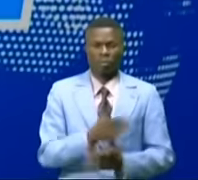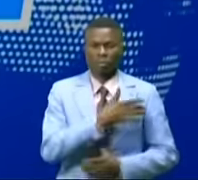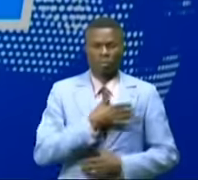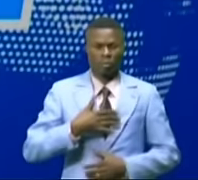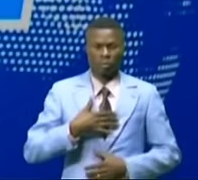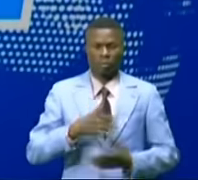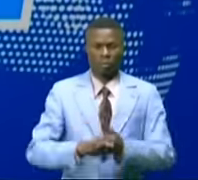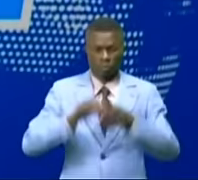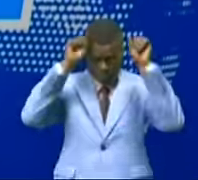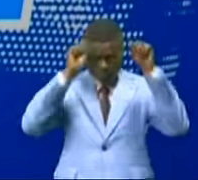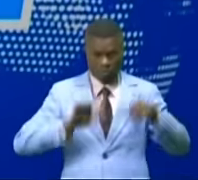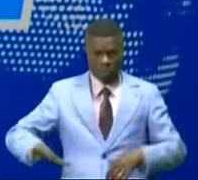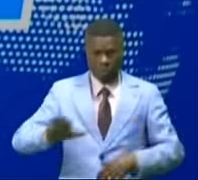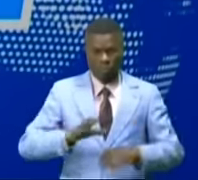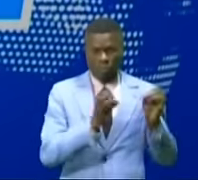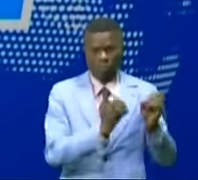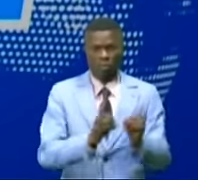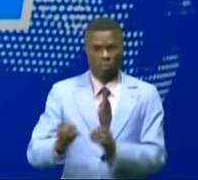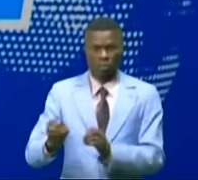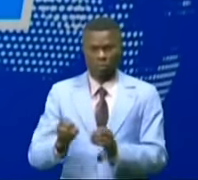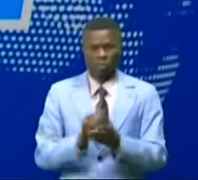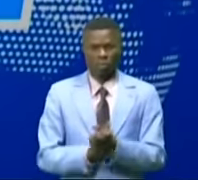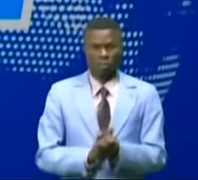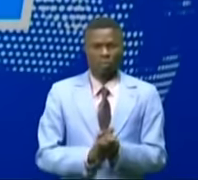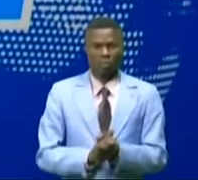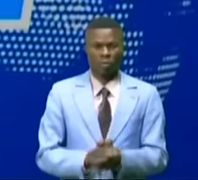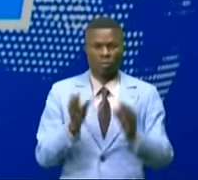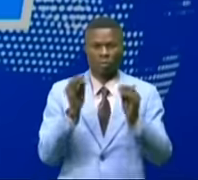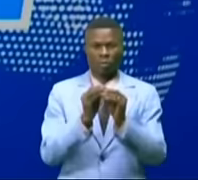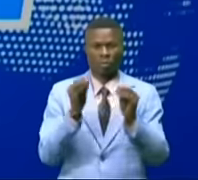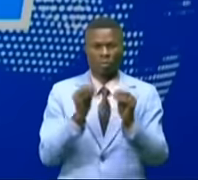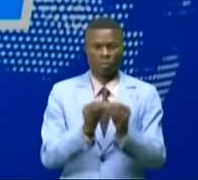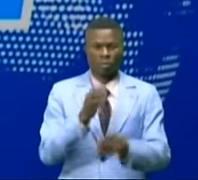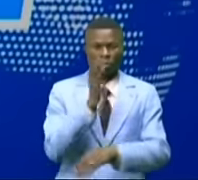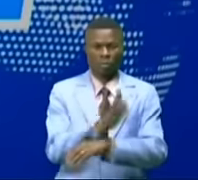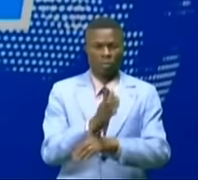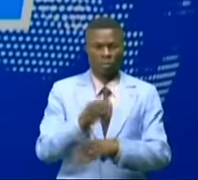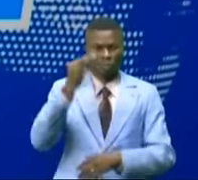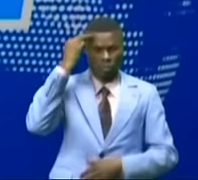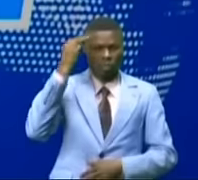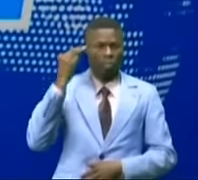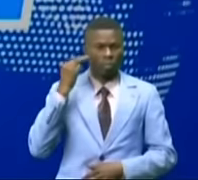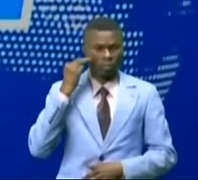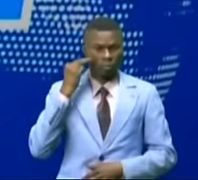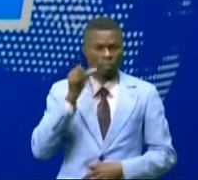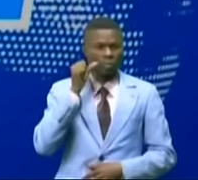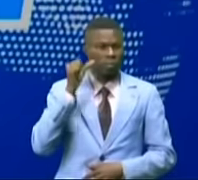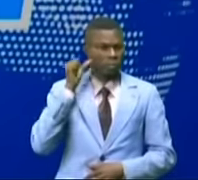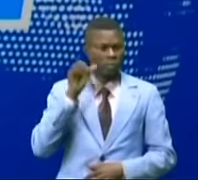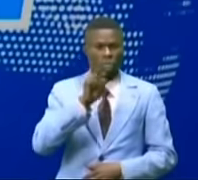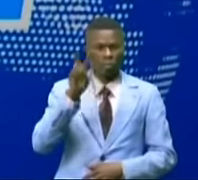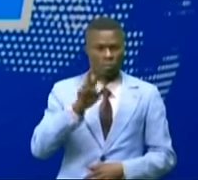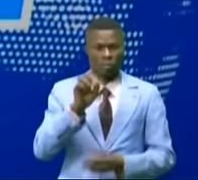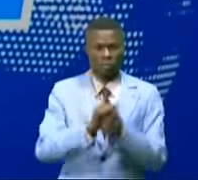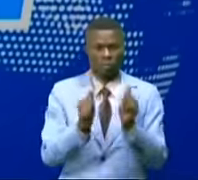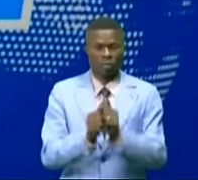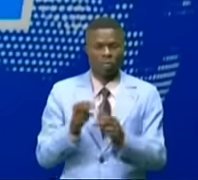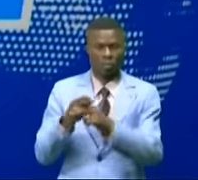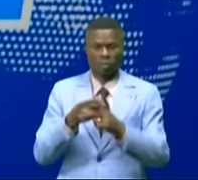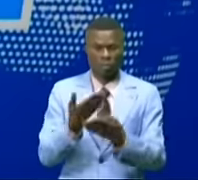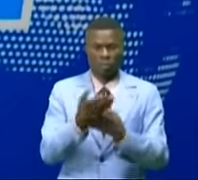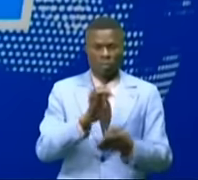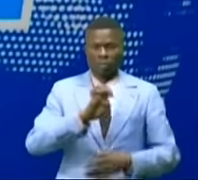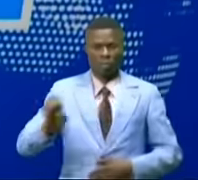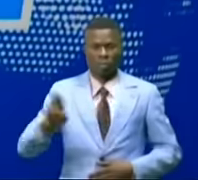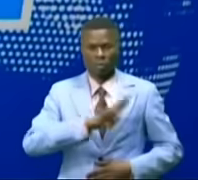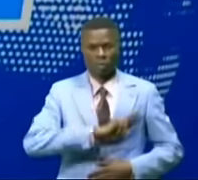de la République, présidé la énième réunion du Conseil des ministres. La situation sécuritaire dans la partie